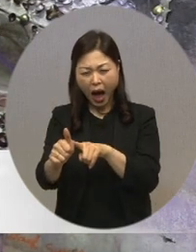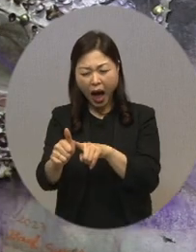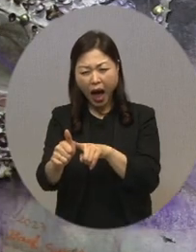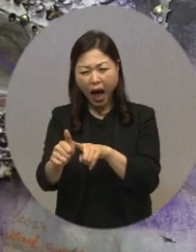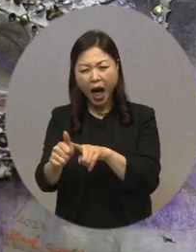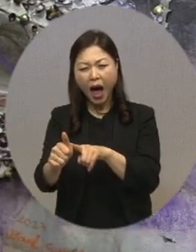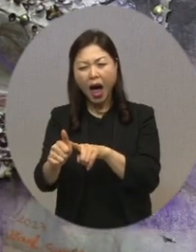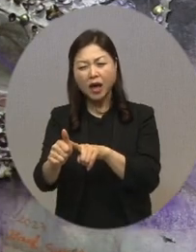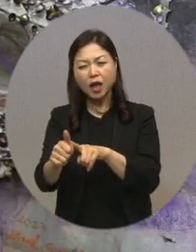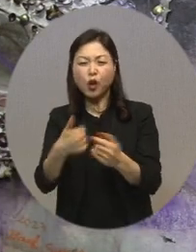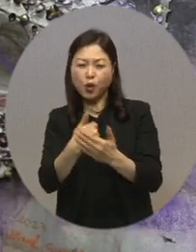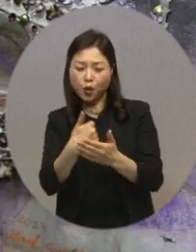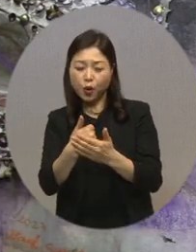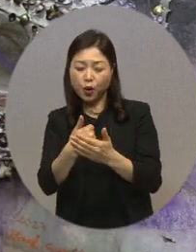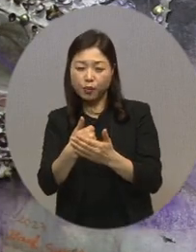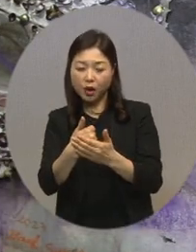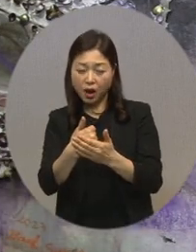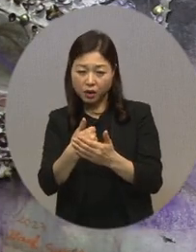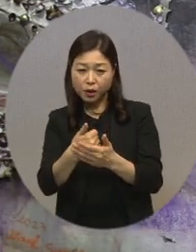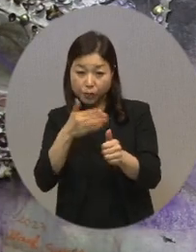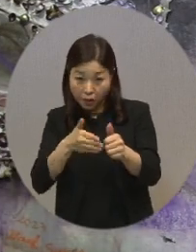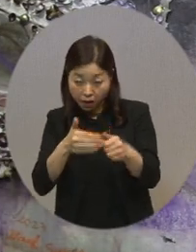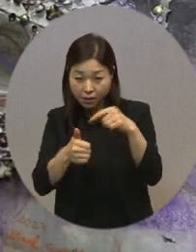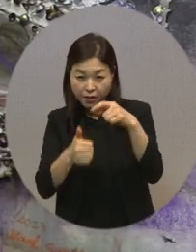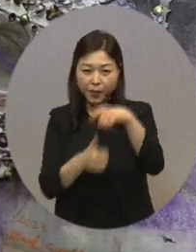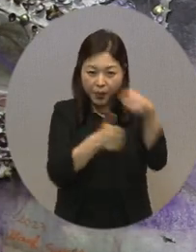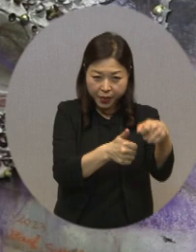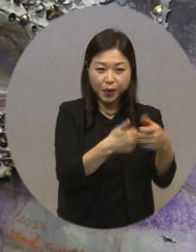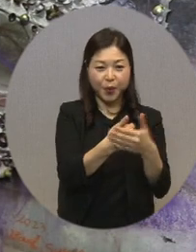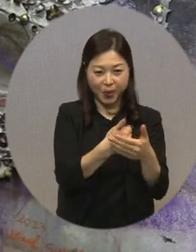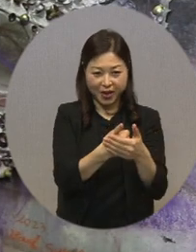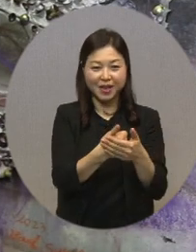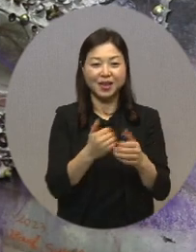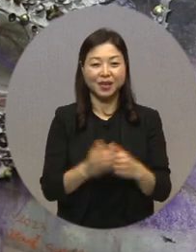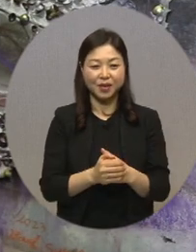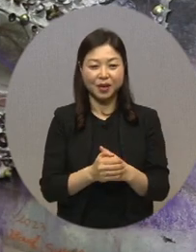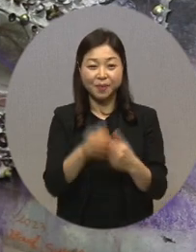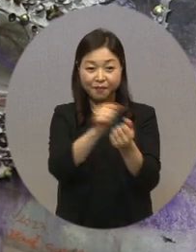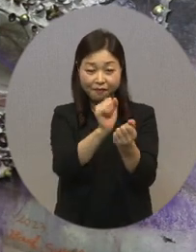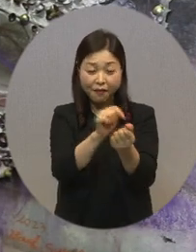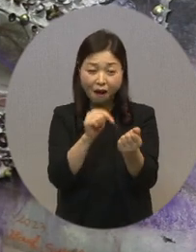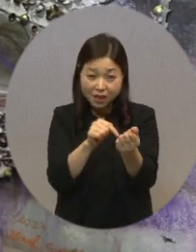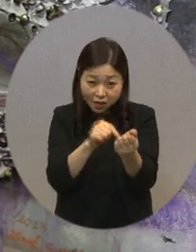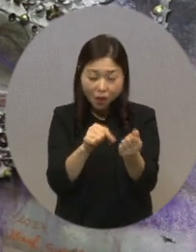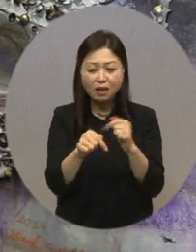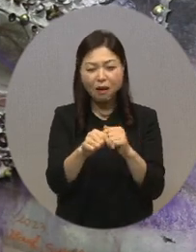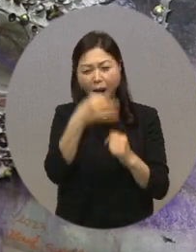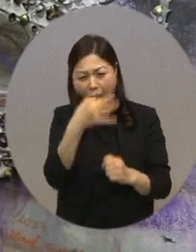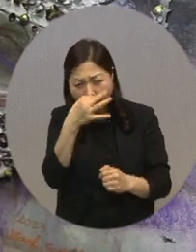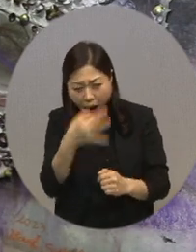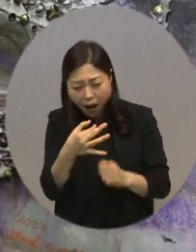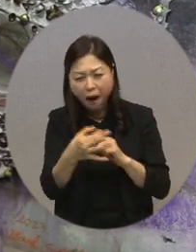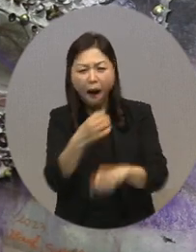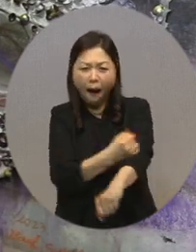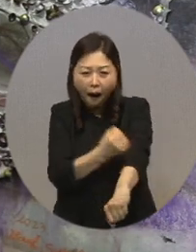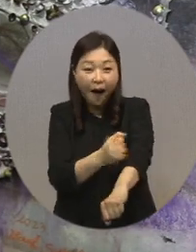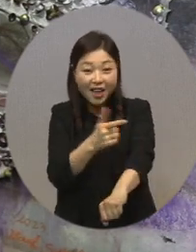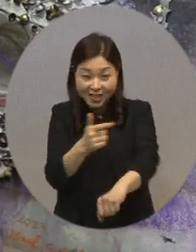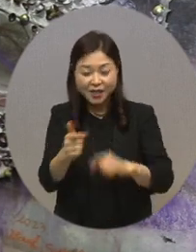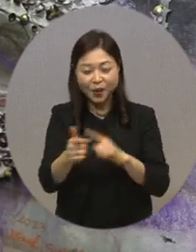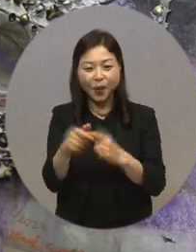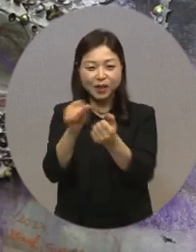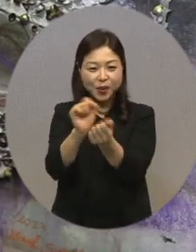꺼내주고. 작가에게 갱조개로 작품을 만드는 과정은 고된 작업이 아닌 갱조개와 함께 노는